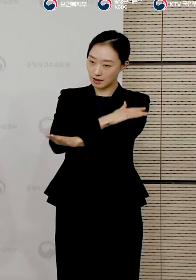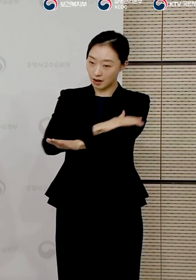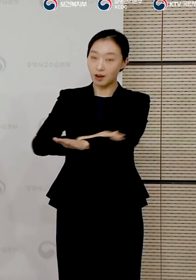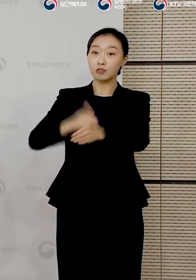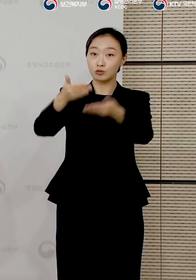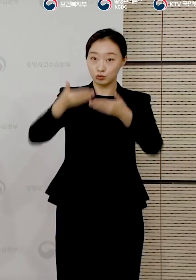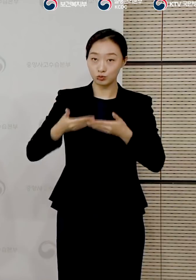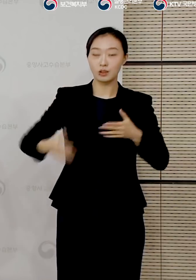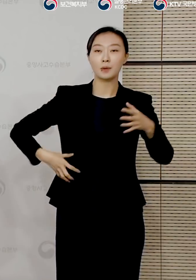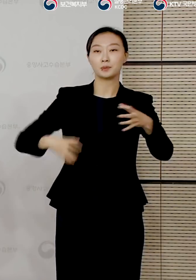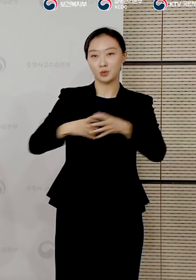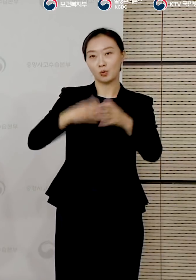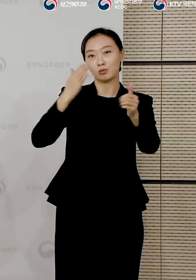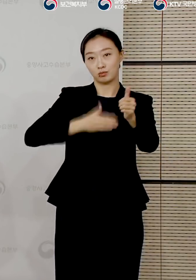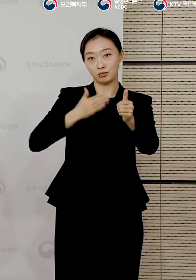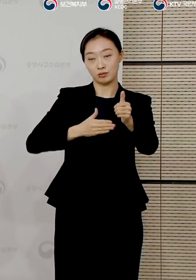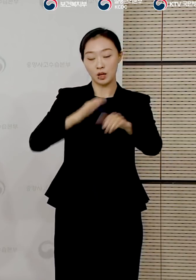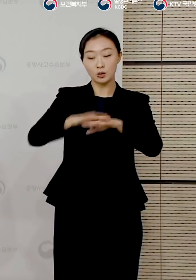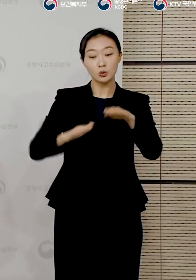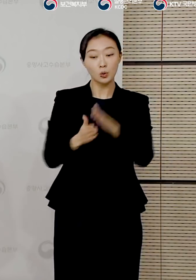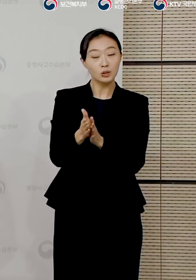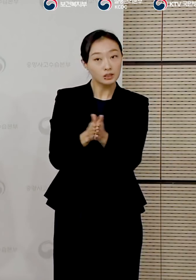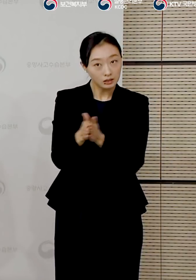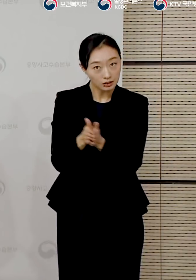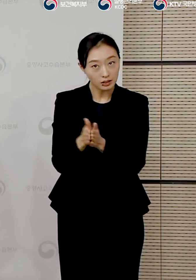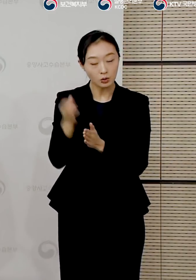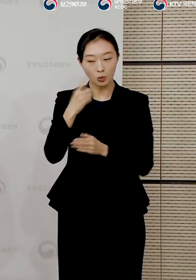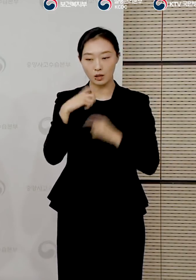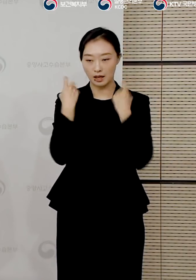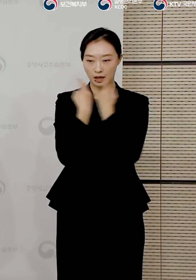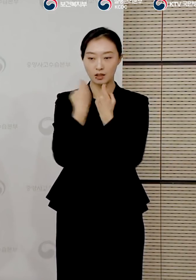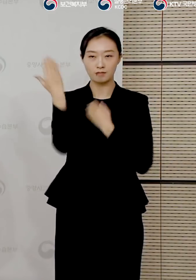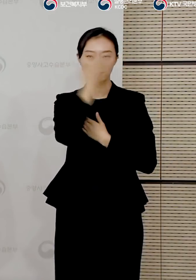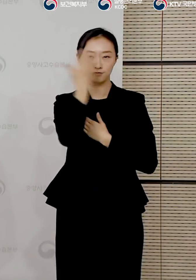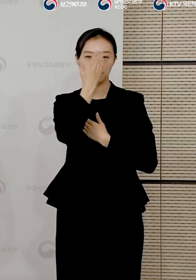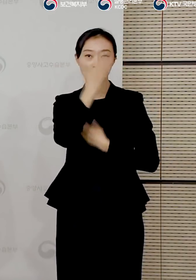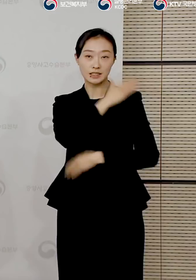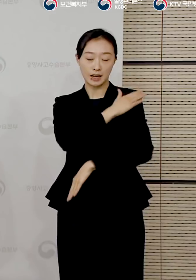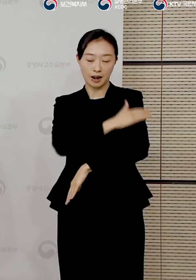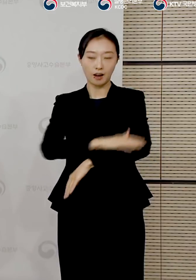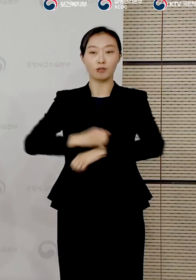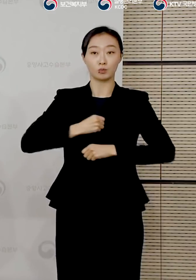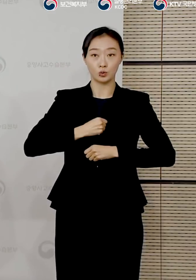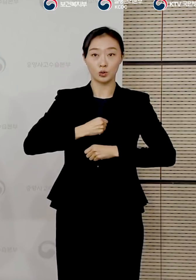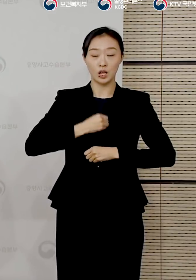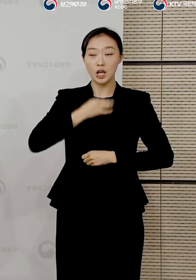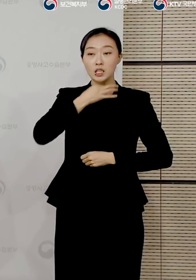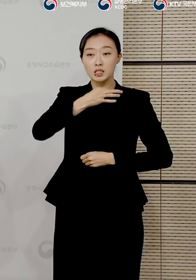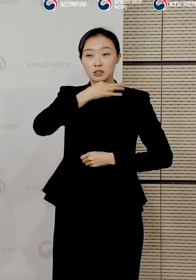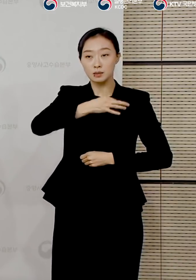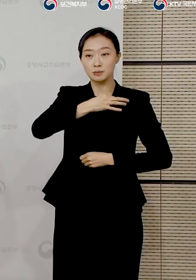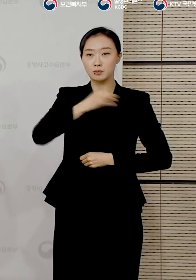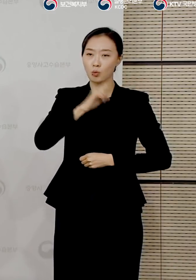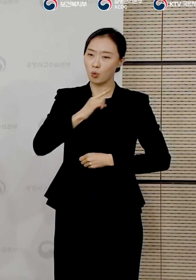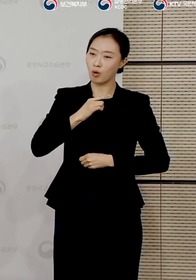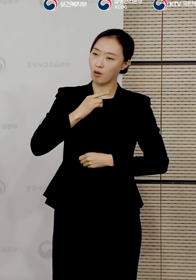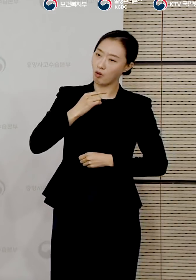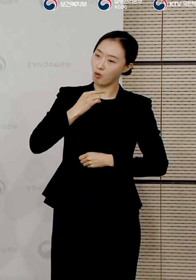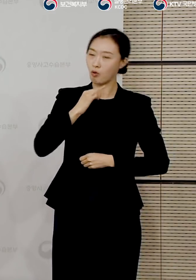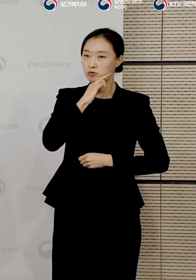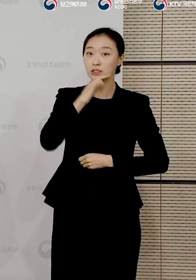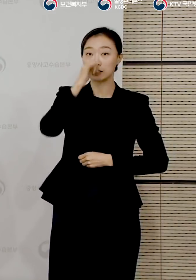주십시오. 손 씻기, 기침 예절 등 개인위생 수칙을 잘 지켜주시고 기침 등 호흡기 증상이 있을 경우